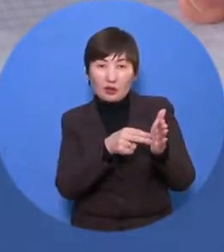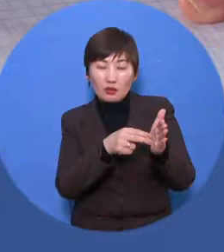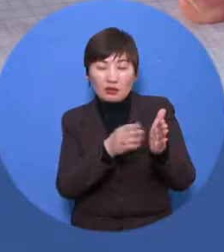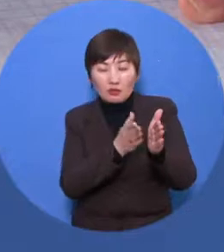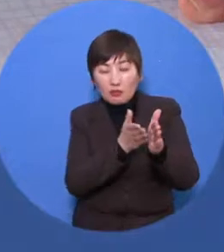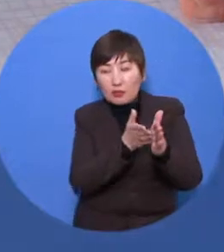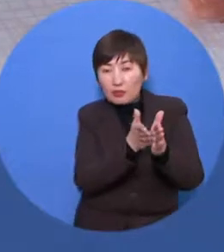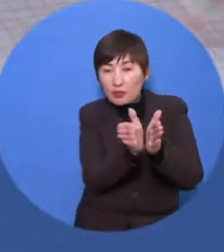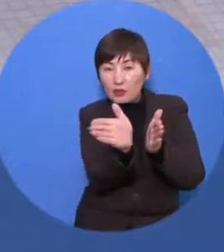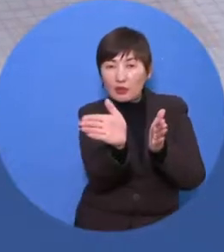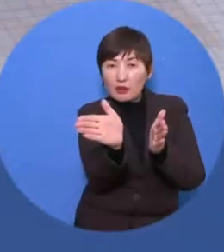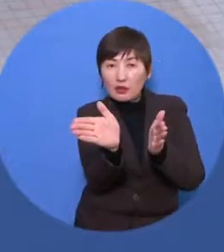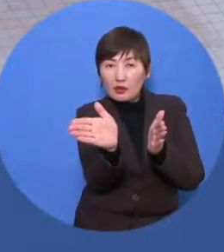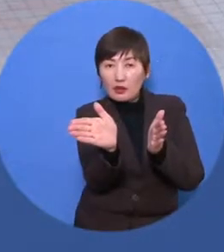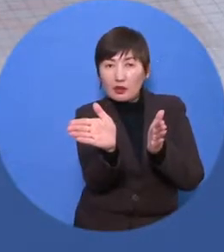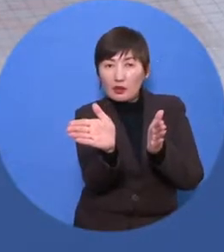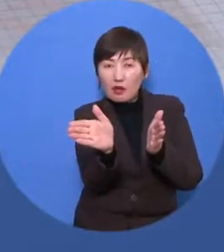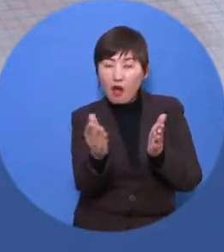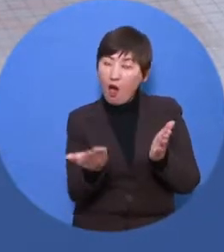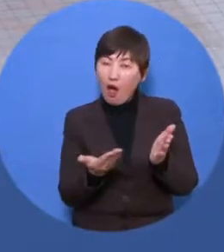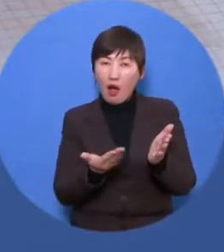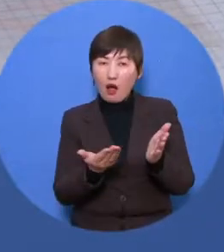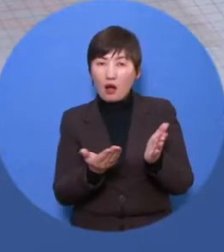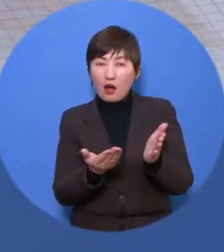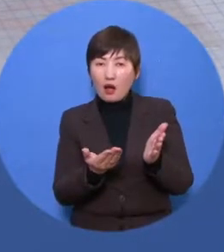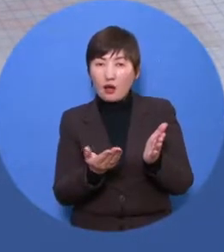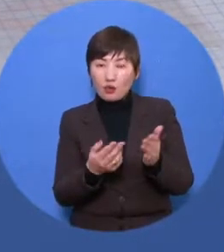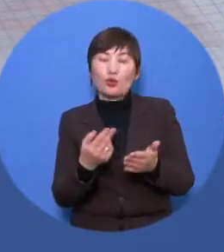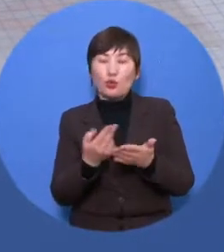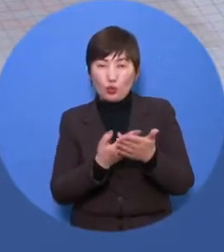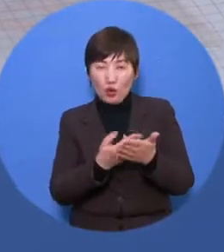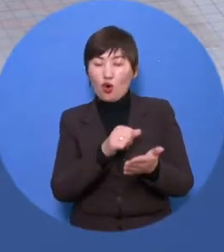ойсон цэцэрэг хаашаа явахыг таамаглаж зураарай.